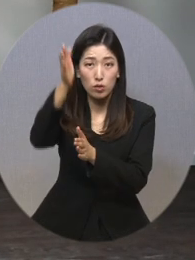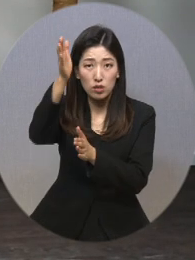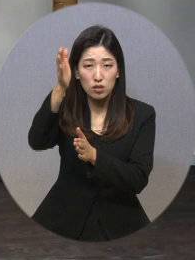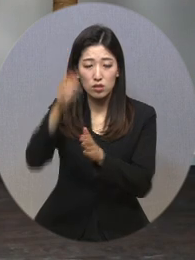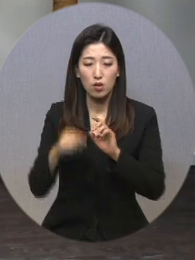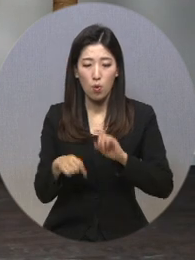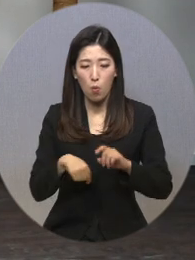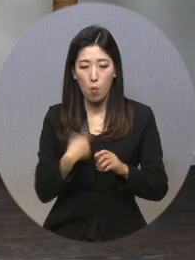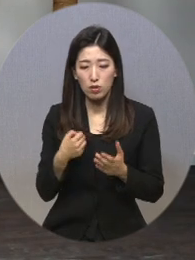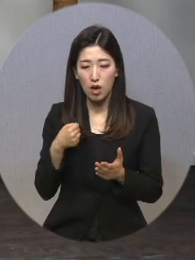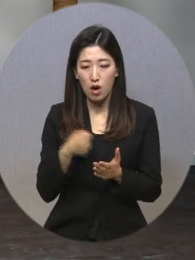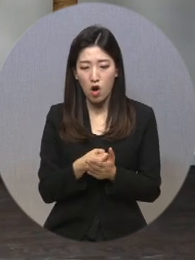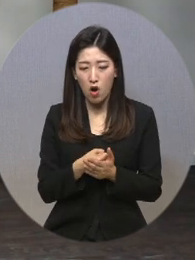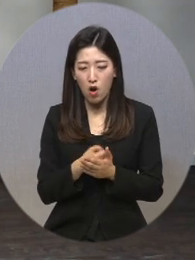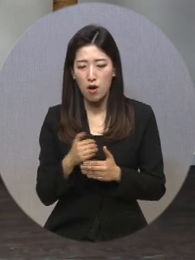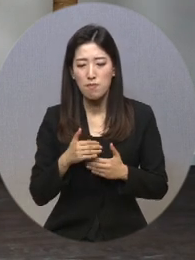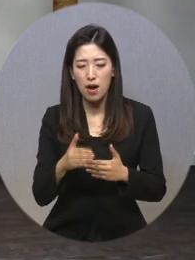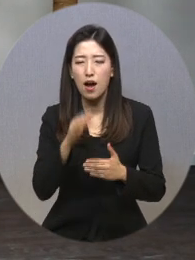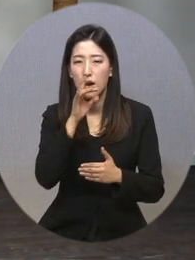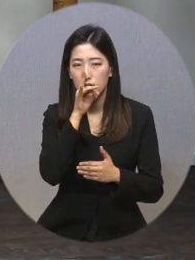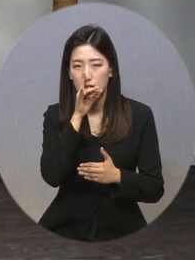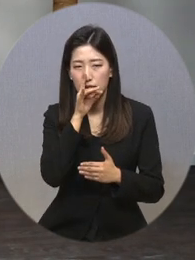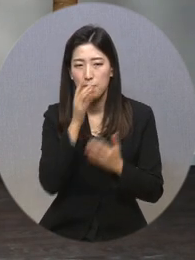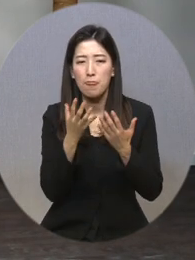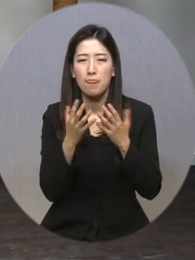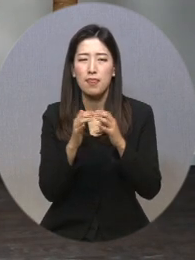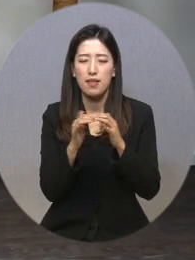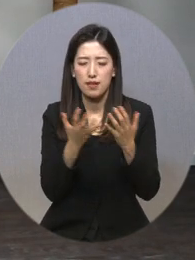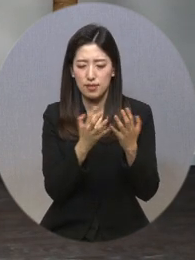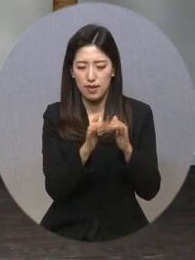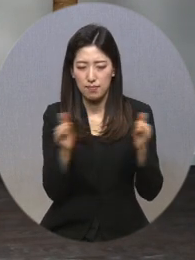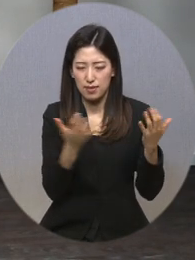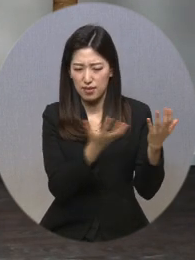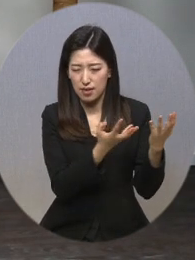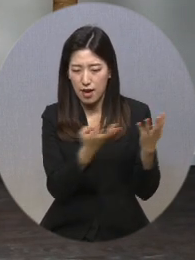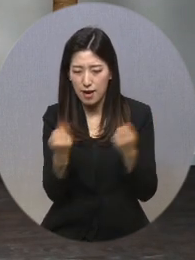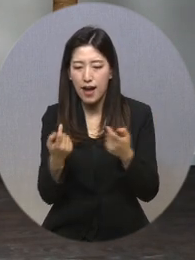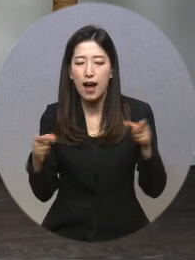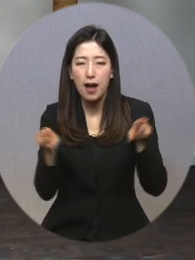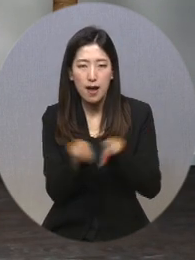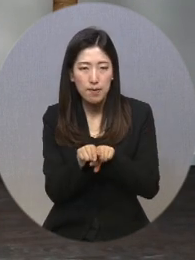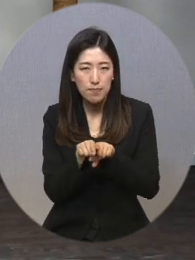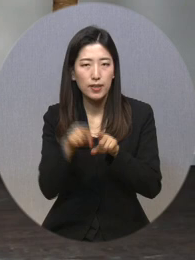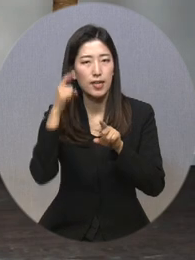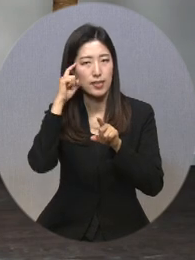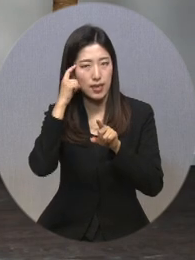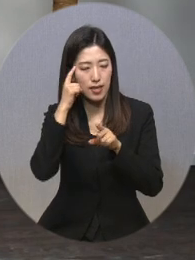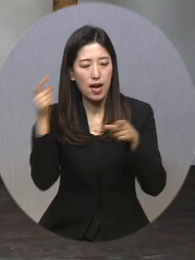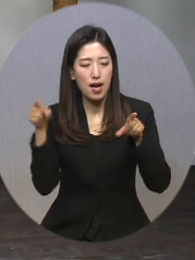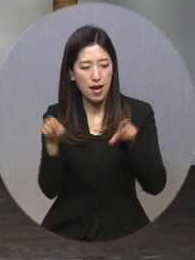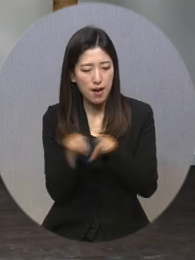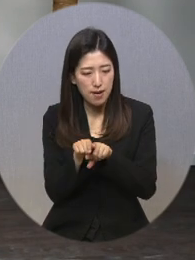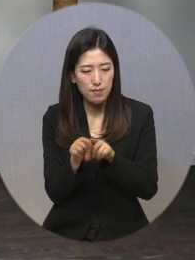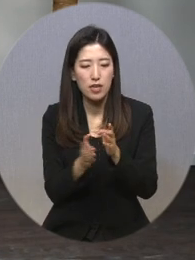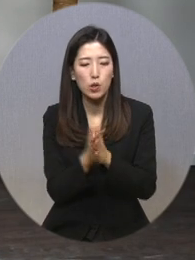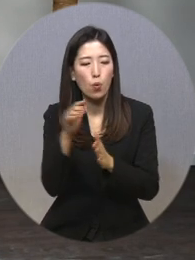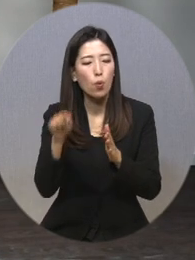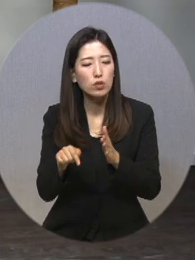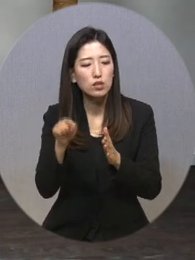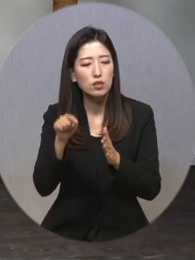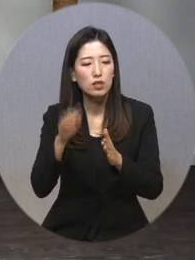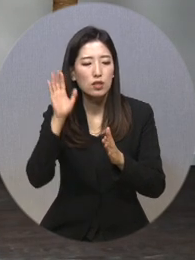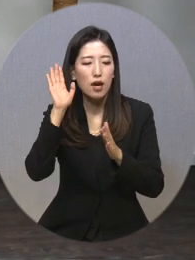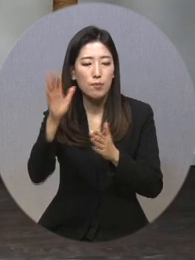뜻으로 만들어주는 것은 아닙니다. 많은 사람들이 같이 생각하고 그리고 그 도시에 나아갈 바에